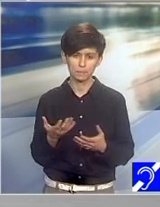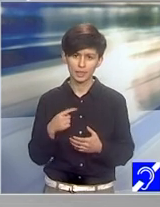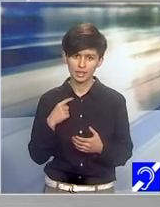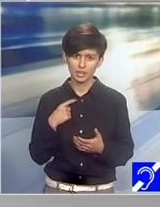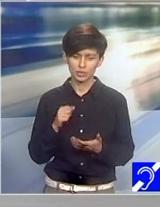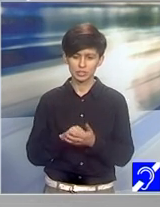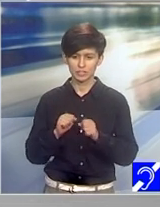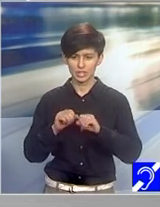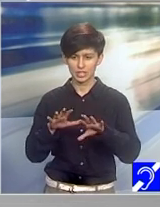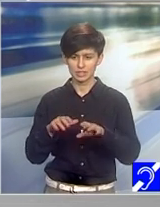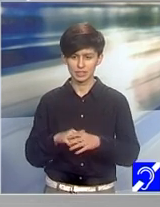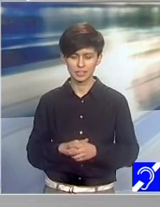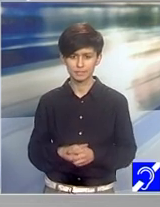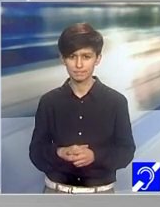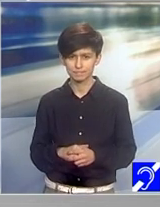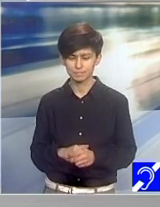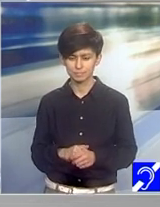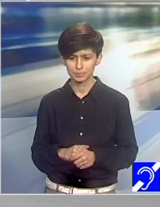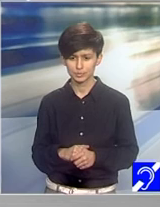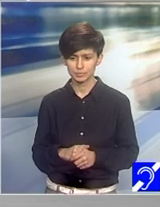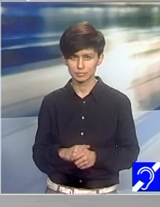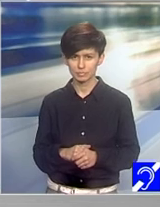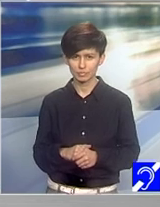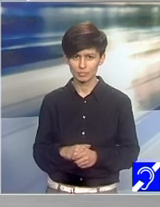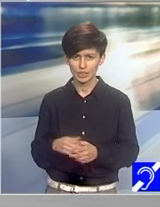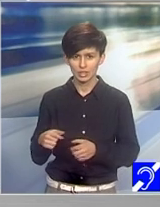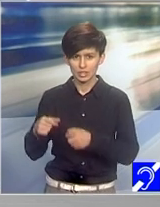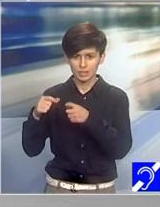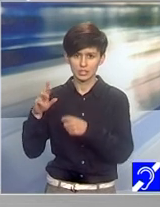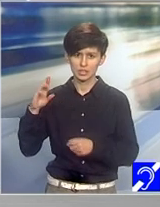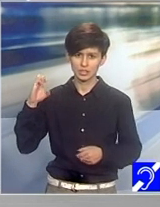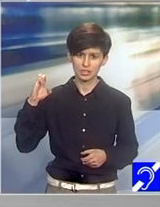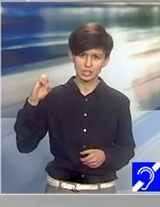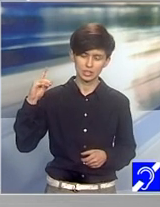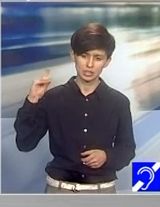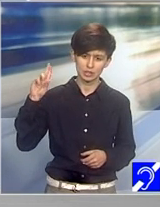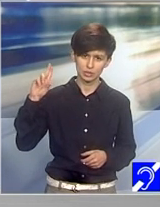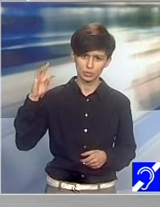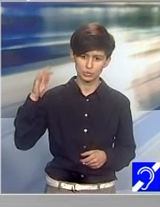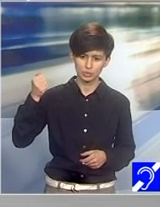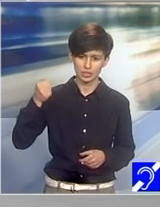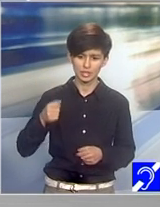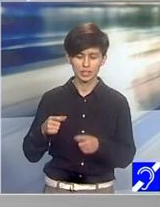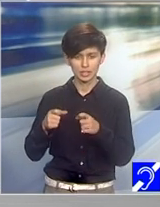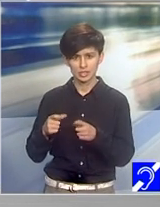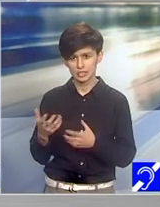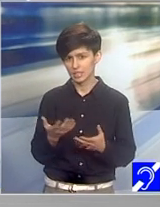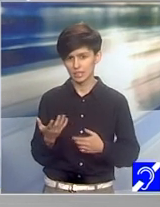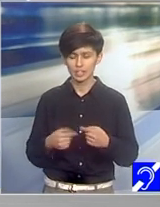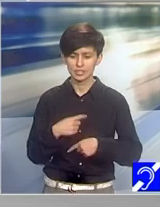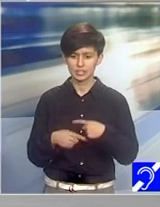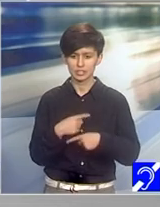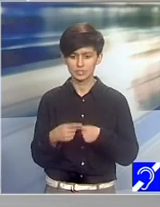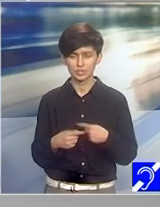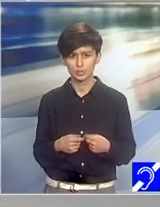loc lansarea, în clădirea Reduta a Clujului, în sala în care s-a desfășurat, printre altele,